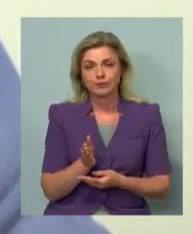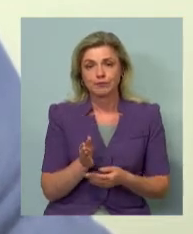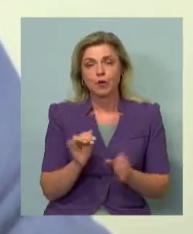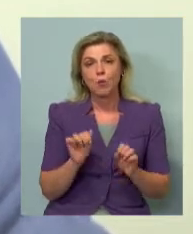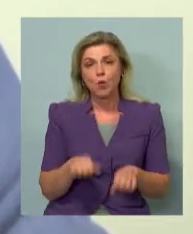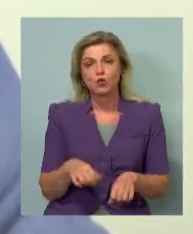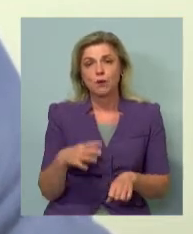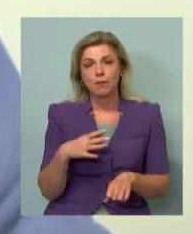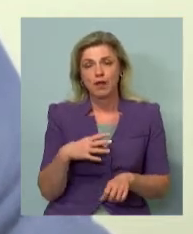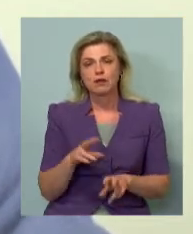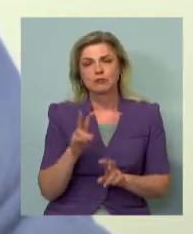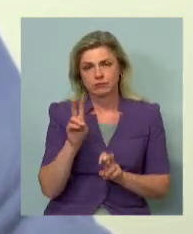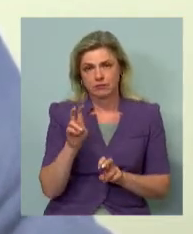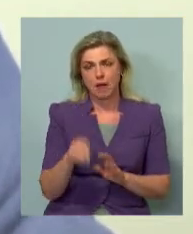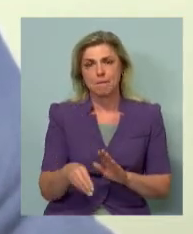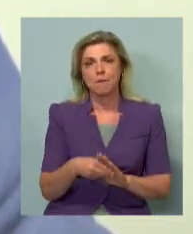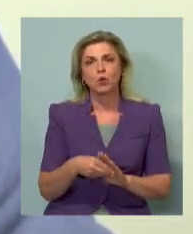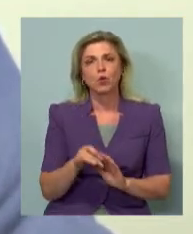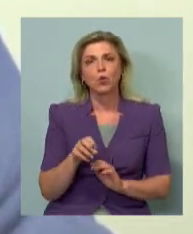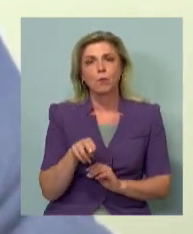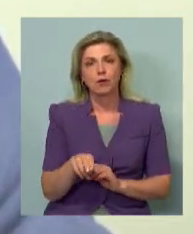можуть бути ознаками підкупу і